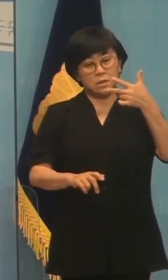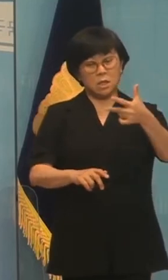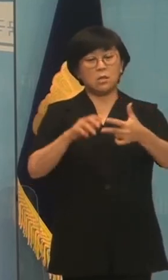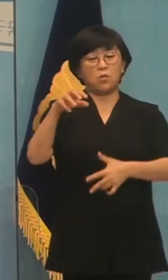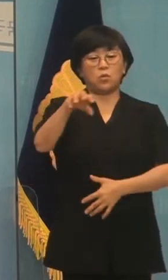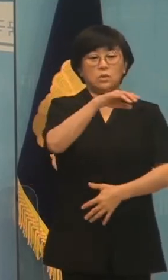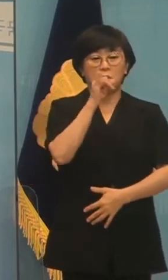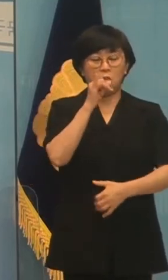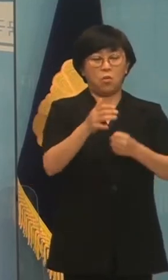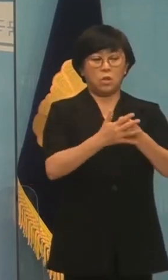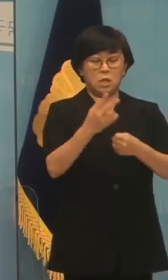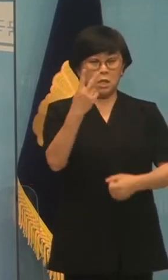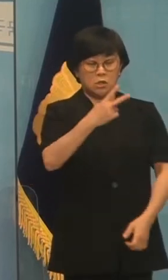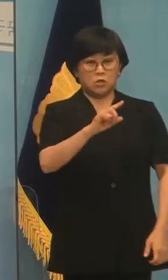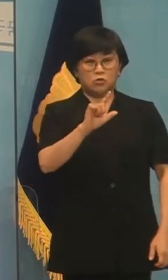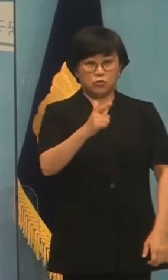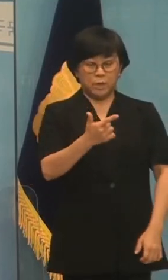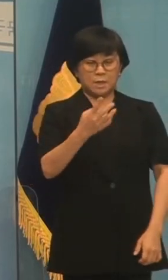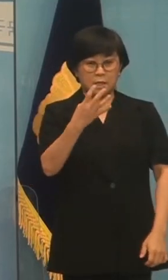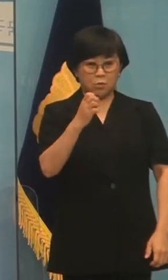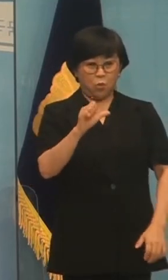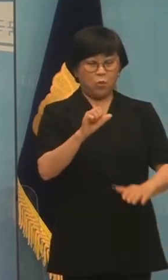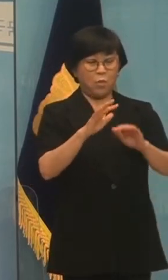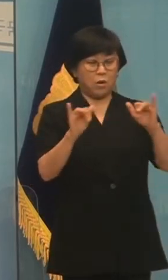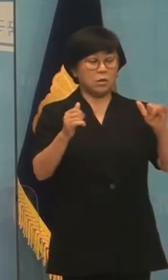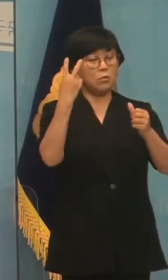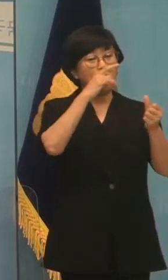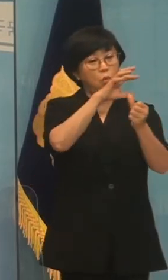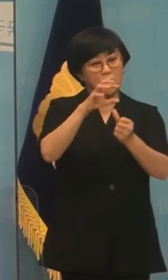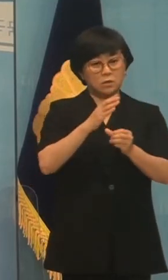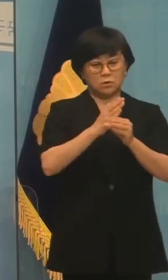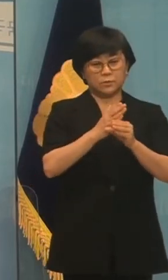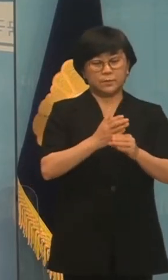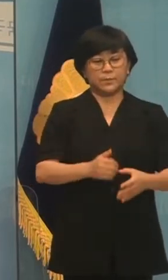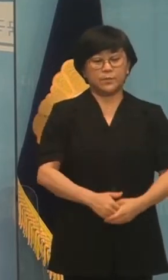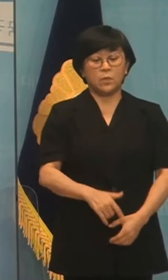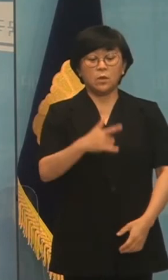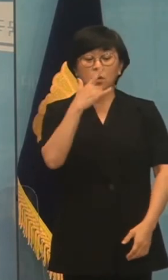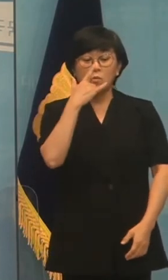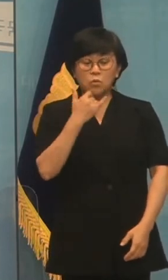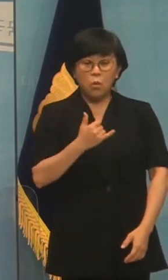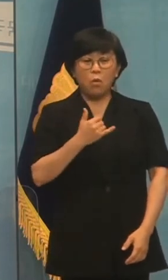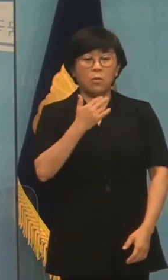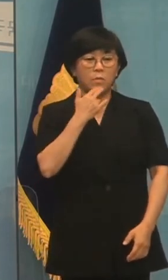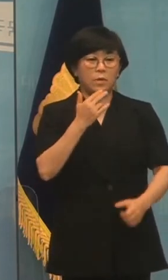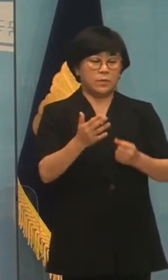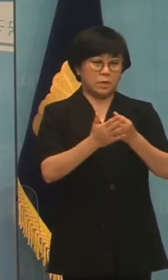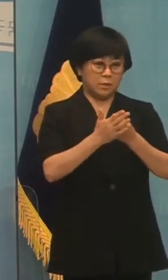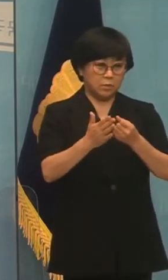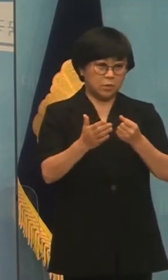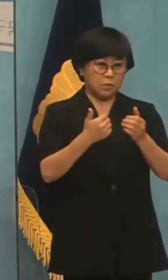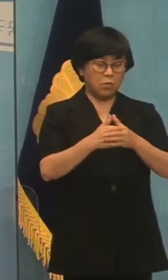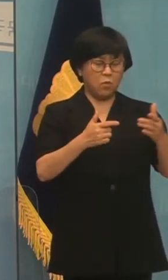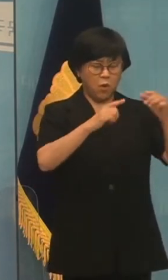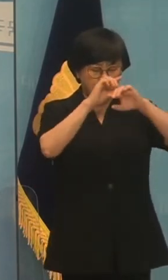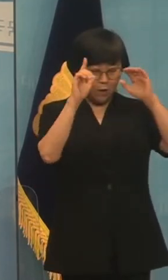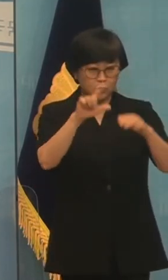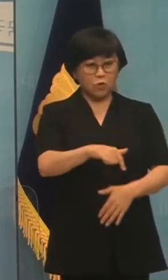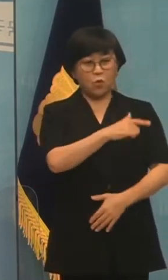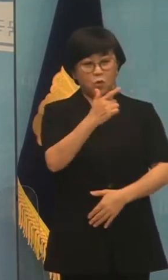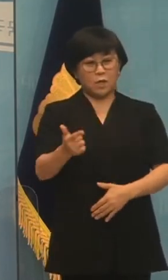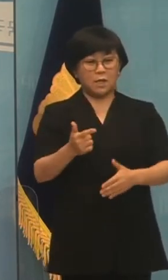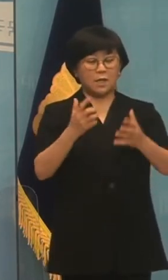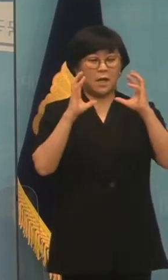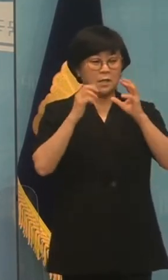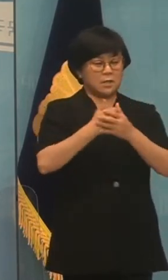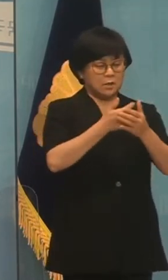507곳이 있고 2,645명의 아동을 보호하고 있습니다. 부모의 빈자리까지 메워가며 온종일